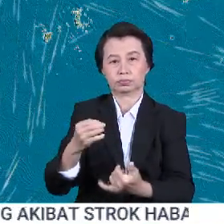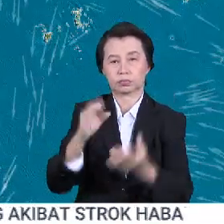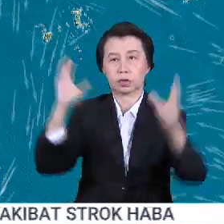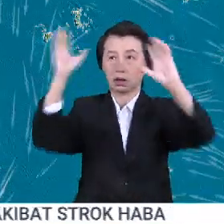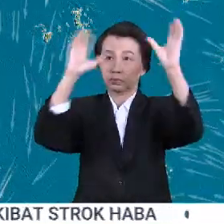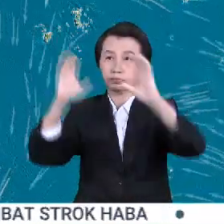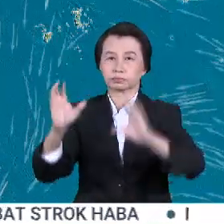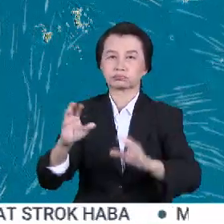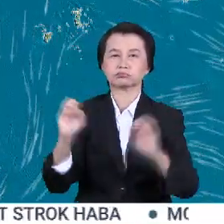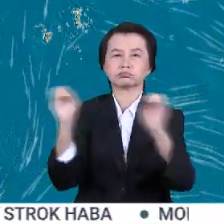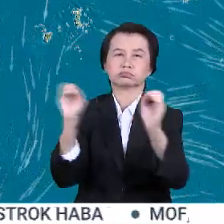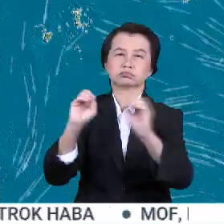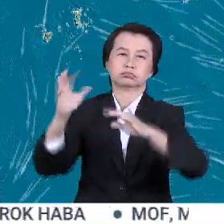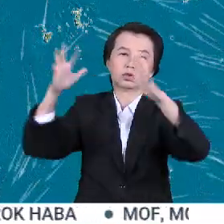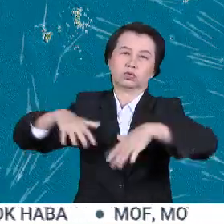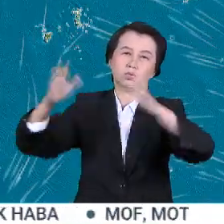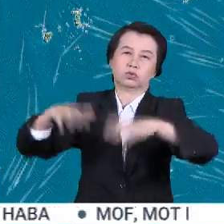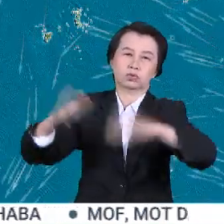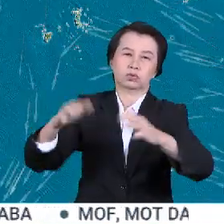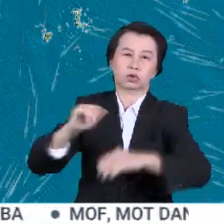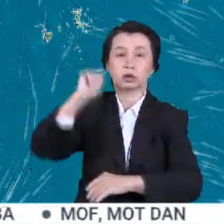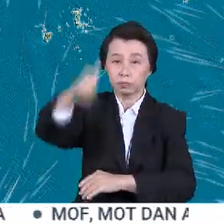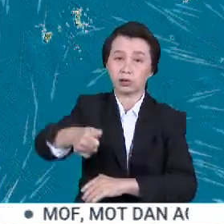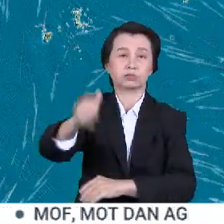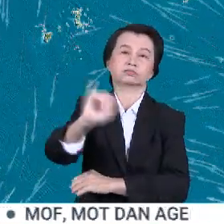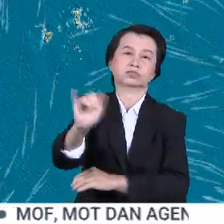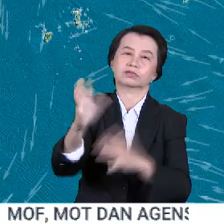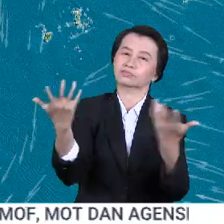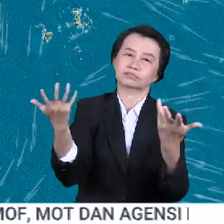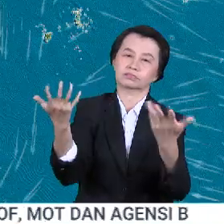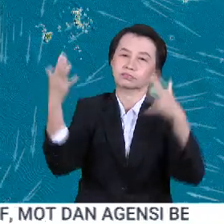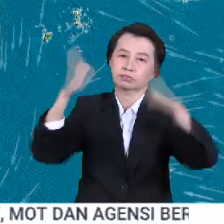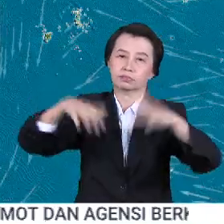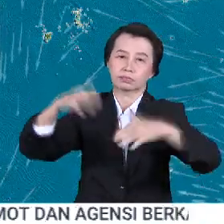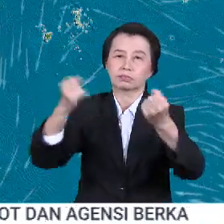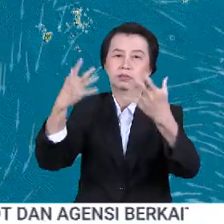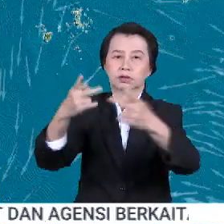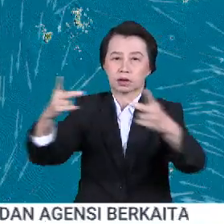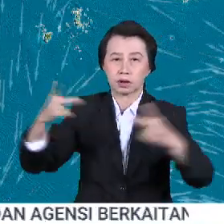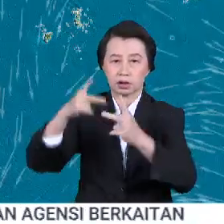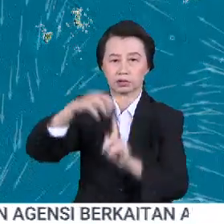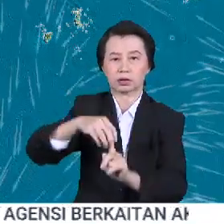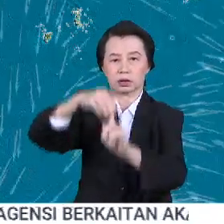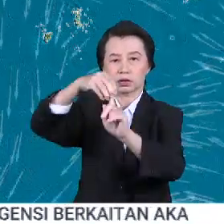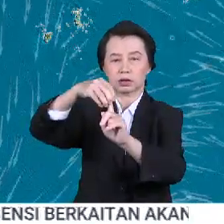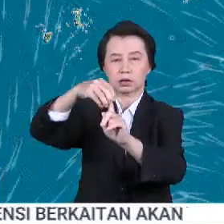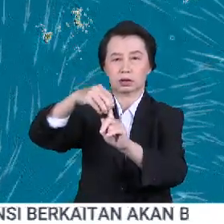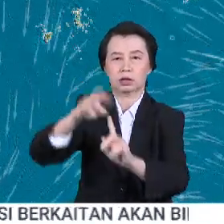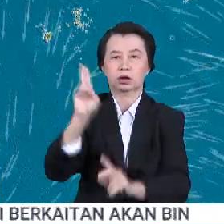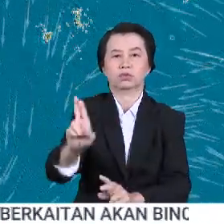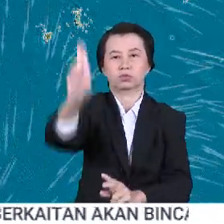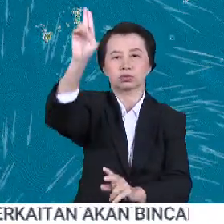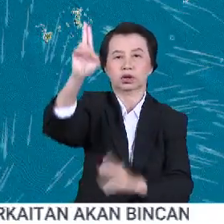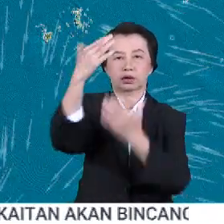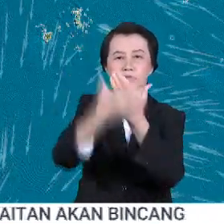yang kurang hujan dijangka juga pada keesokan harinya untuk kebanyakan kawasan-kawasan, terutamanya di negeri-negeri di sebelah utara